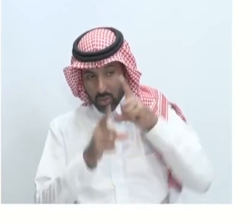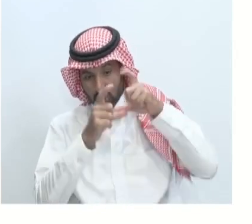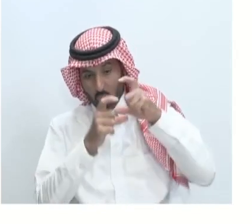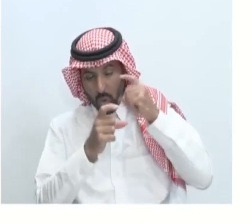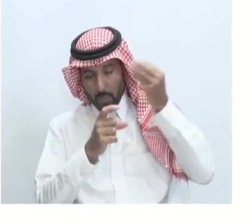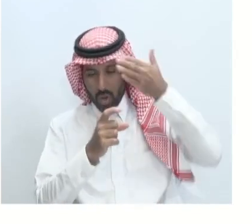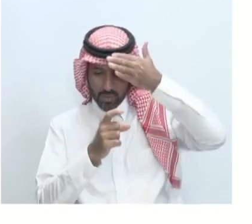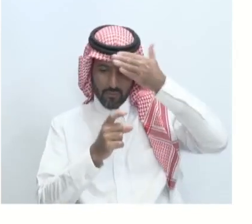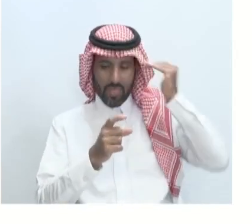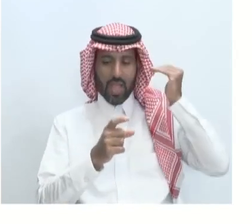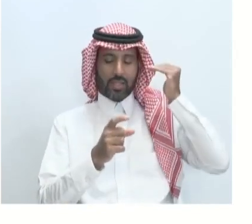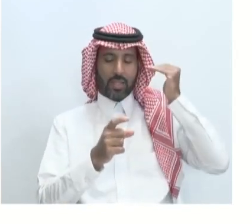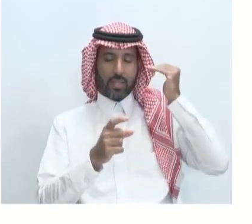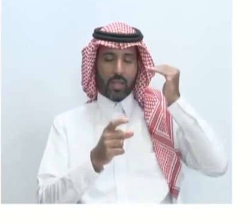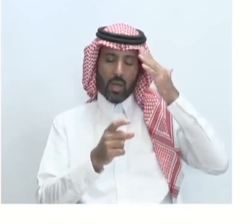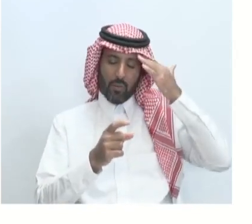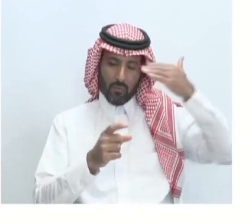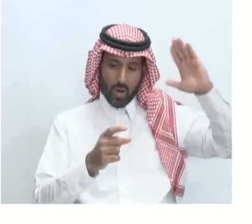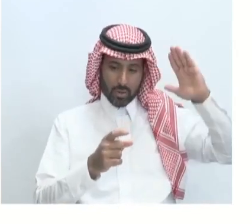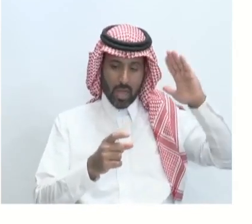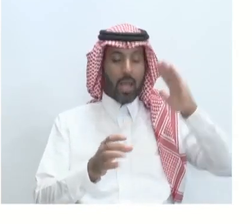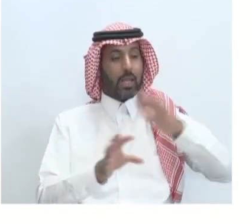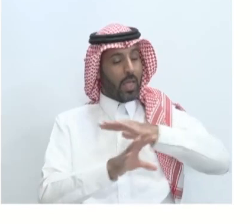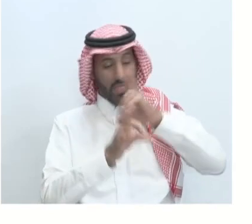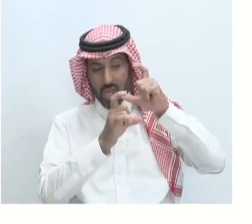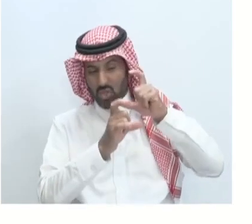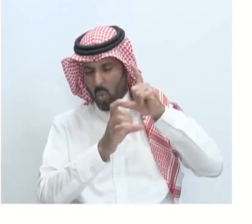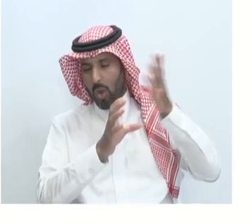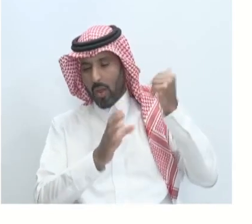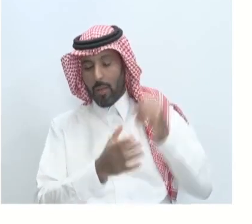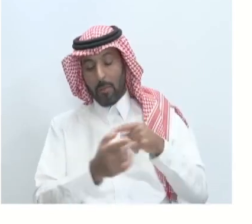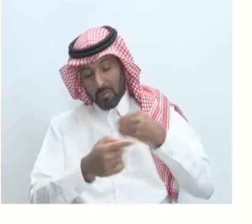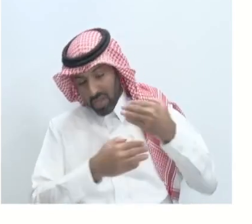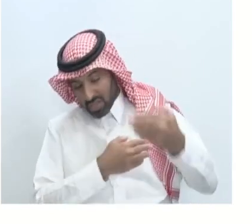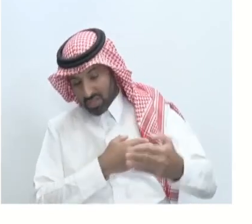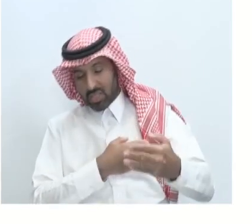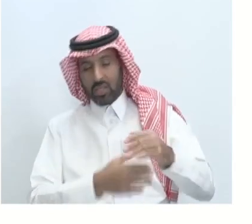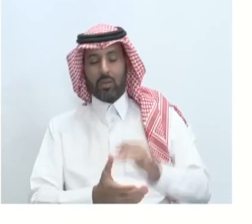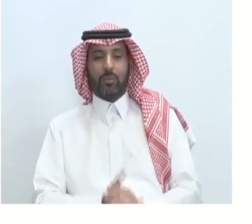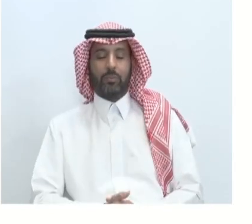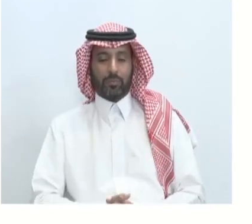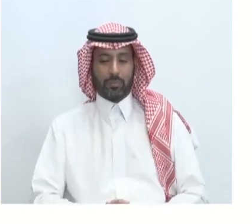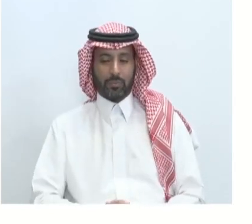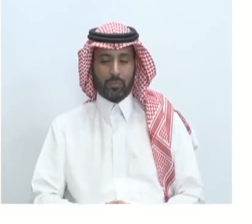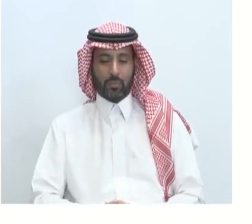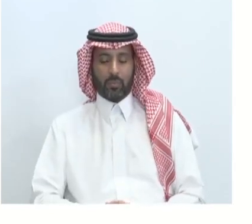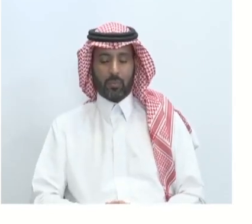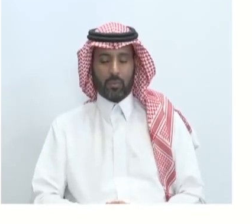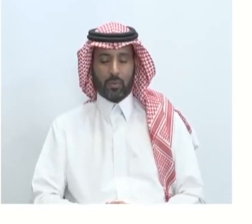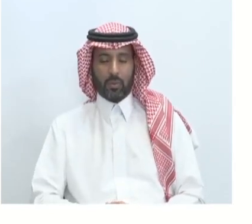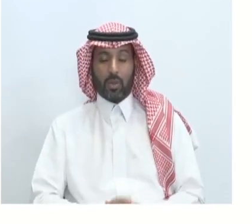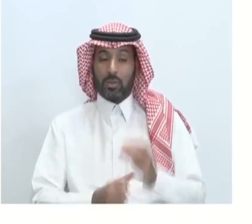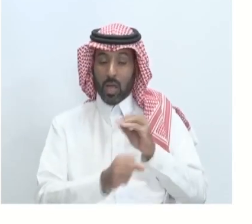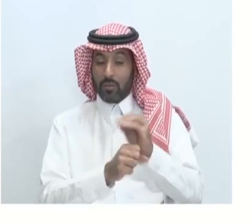المخزنه في الذاكره وفقدان الصور لكثير من تفاصيلها مع مرور الايام بعد ذلك